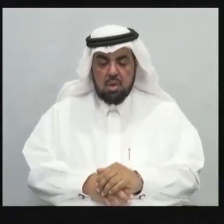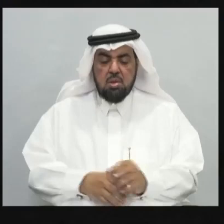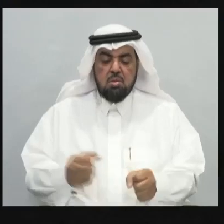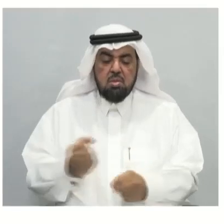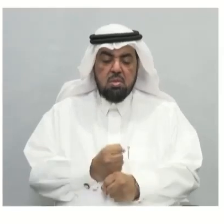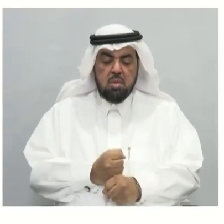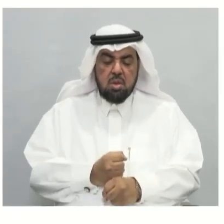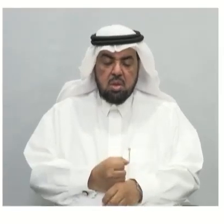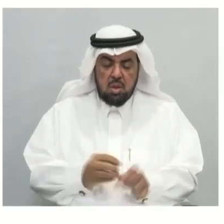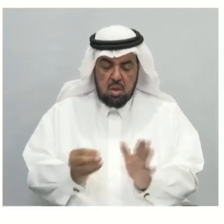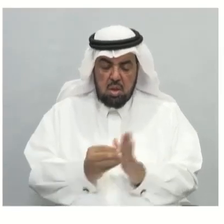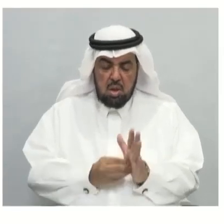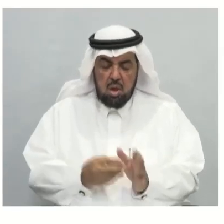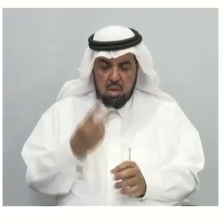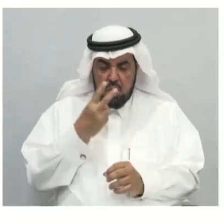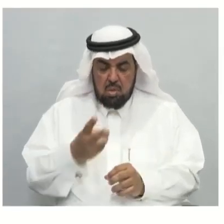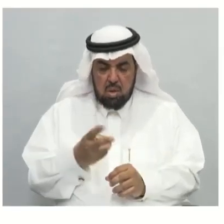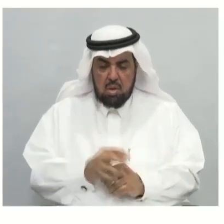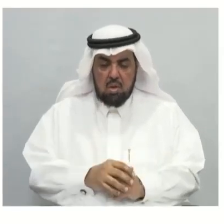نستخدم العناصر